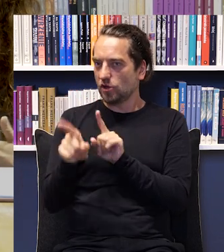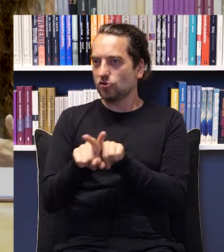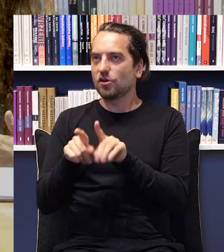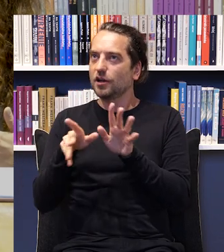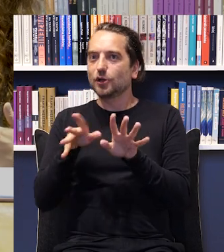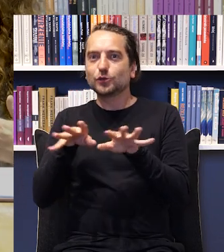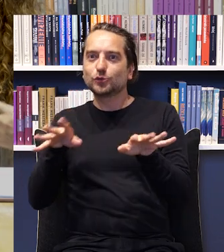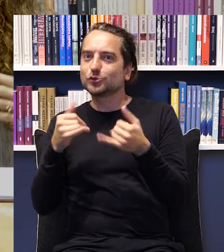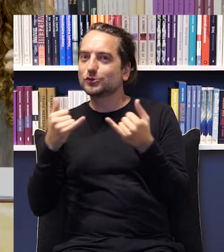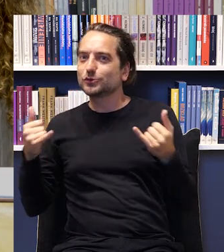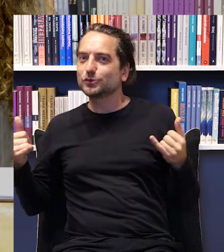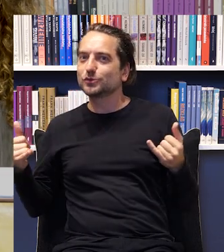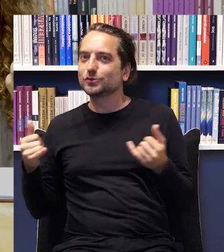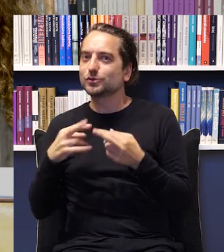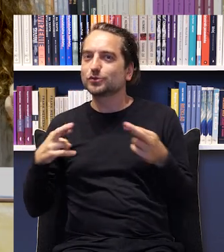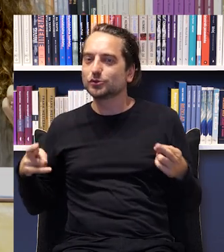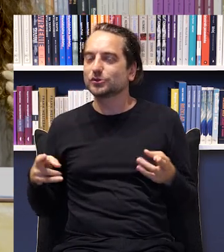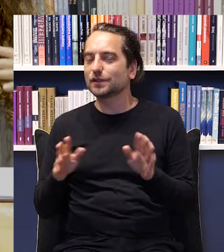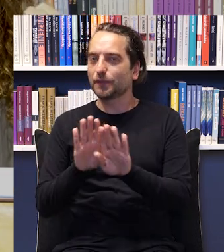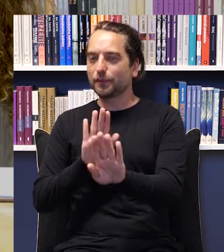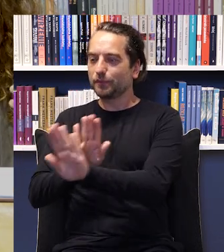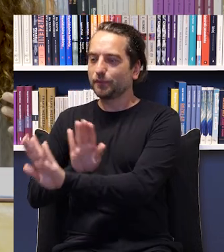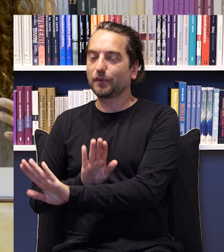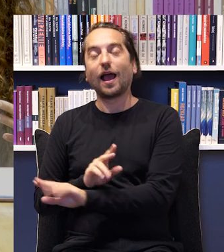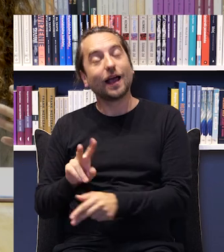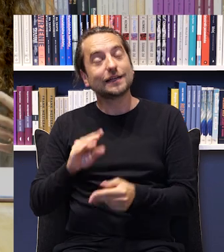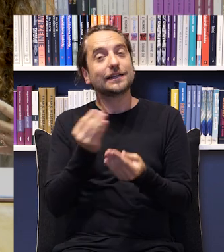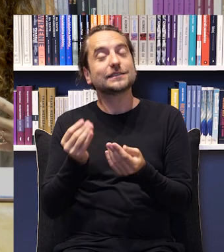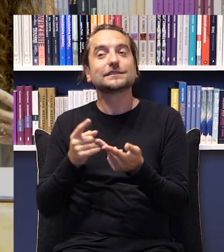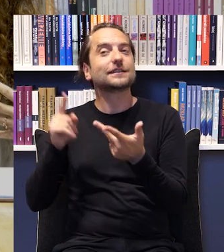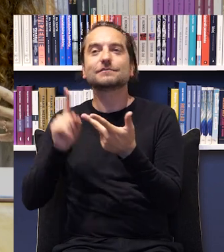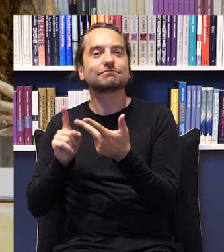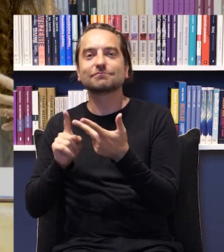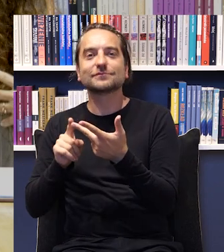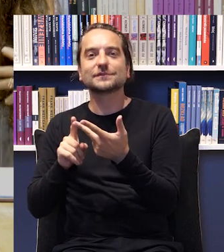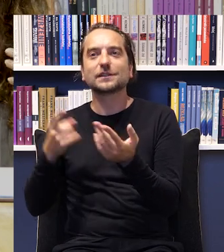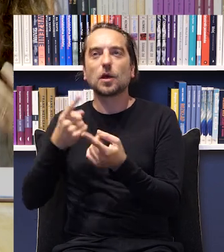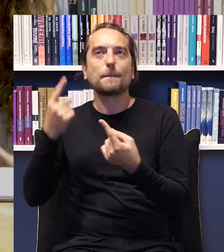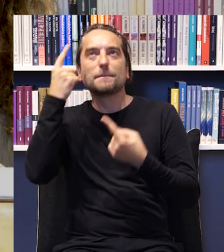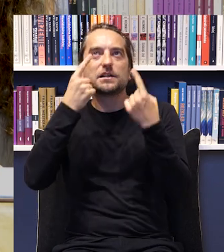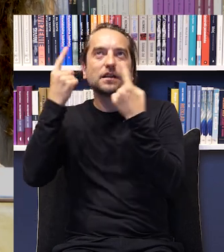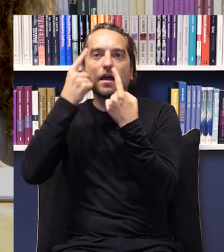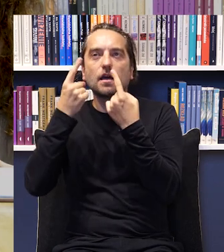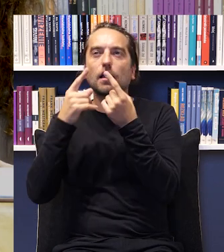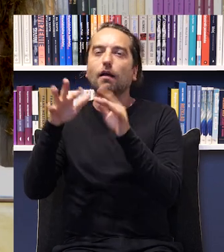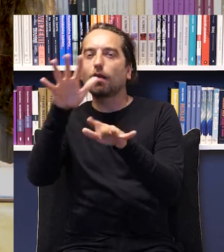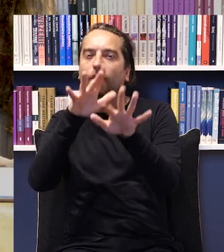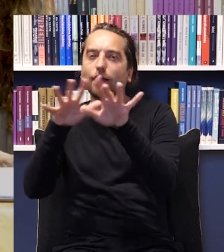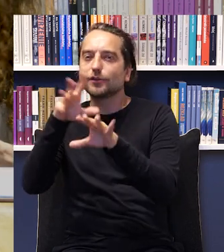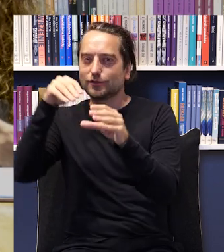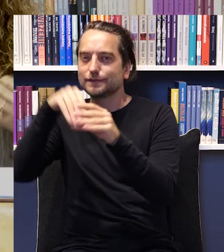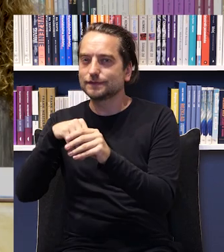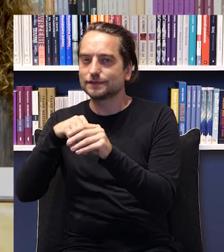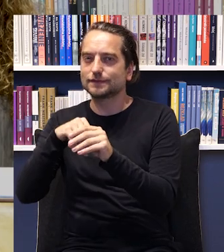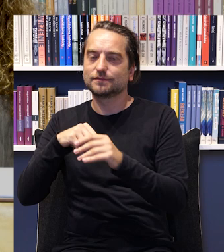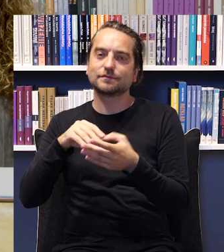wielu różnych poziomach. A ja mam jeszcze poczucie, że innym rodzajem oddzielenia jest też jakiś rodzaj myślenia magicznego, które w tej książce jest